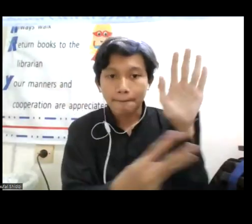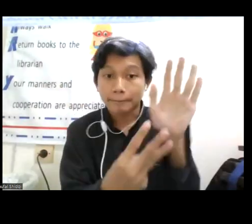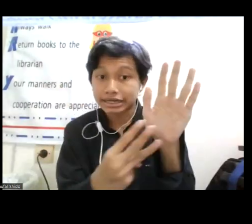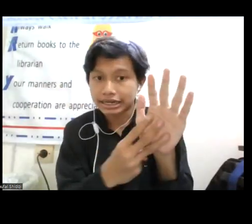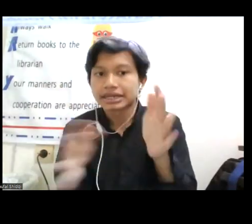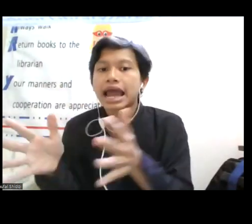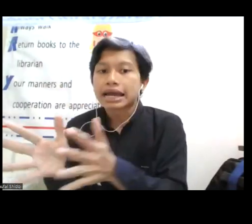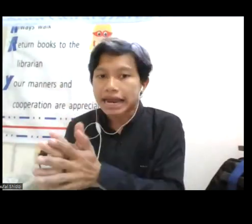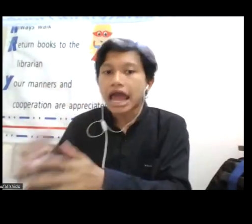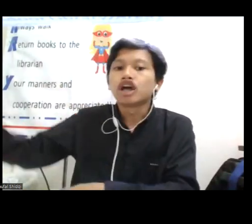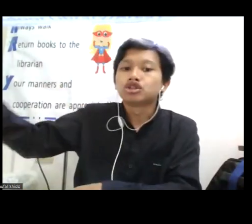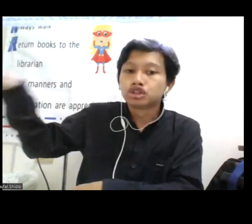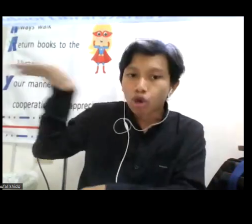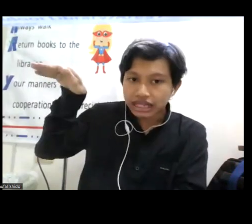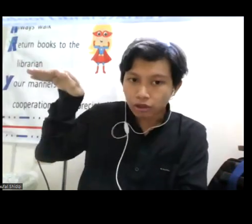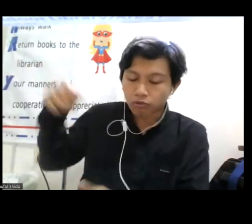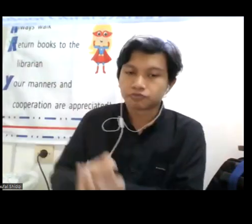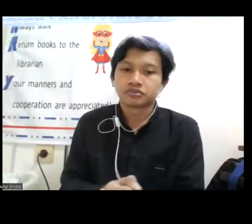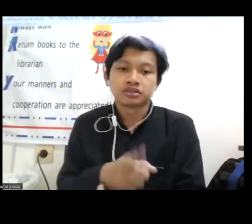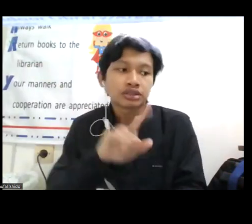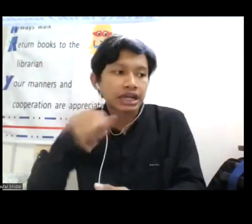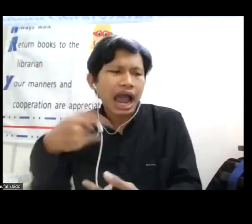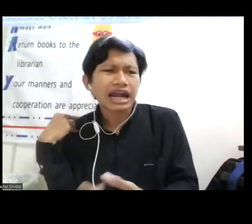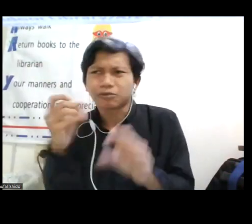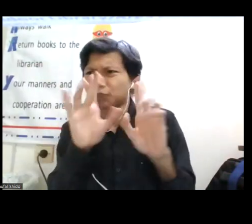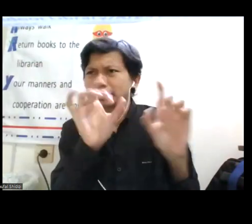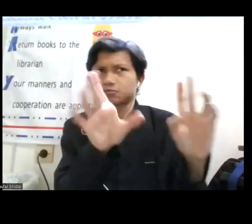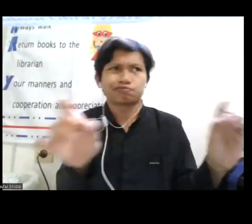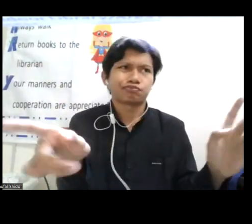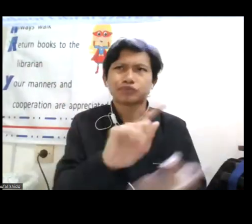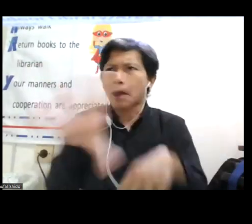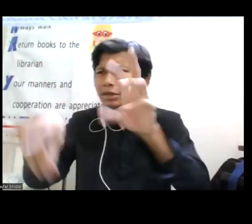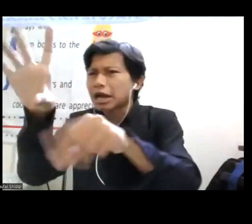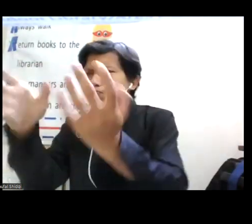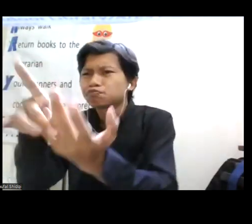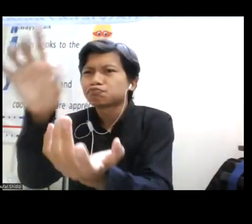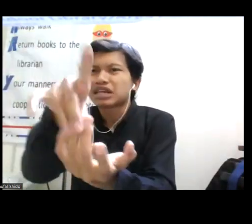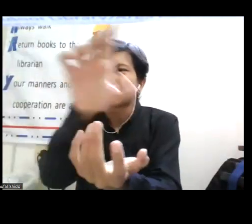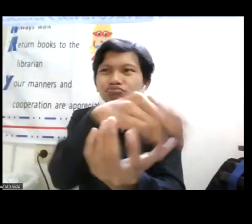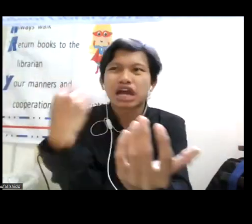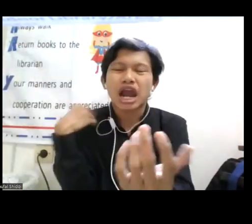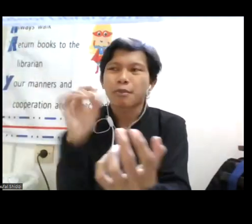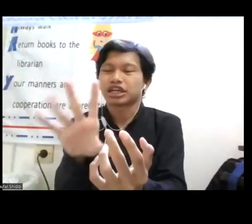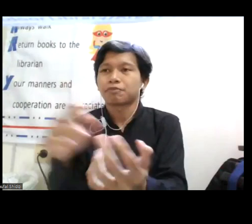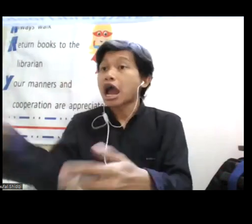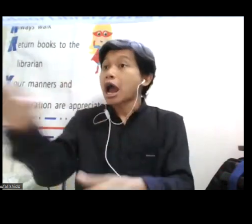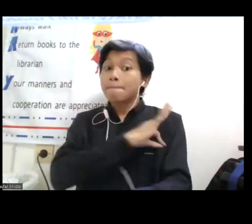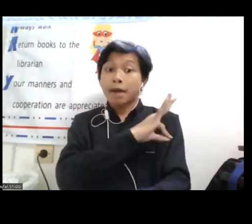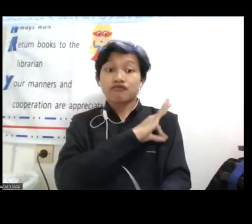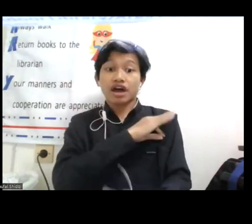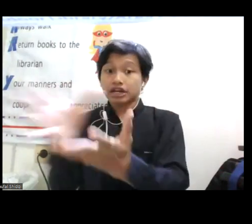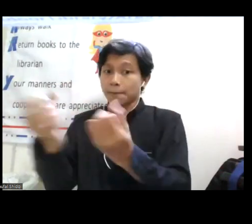plus ya ketika kita menggunakan aplikasi software reference Manager diantaranya menghemat waktu kemudian